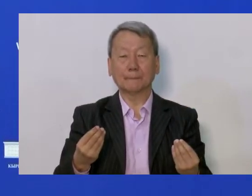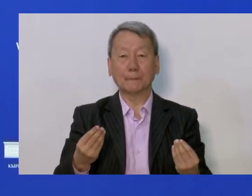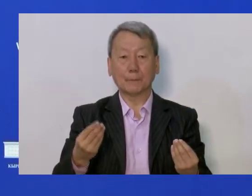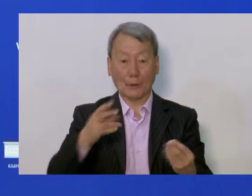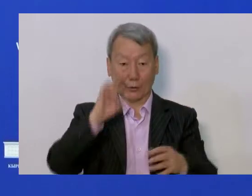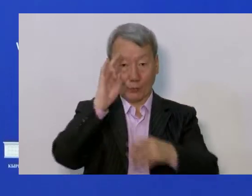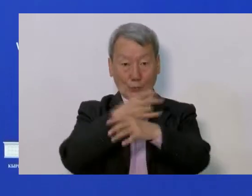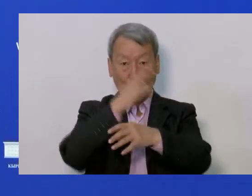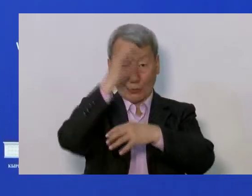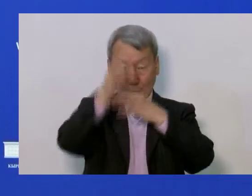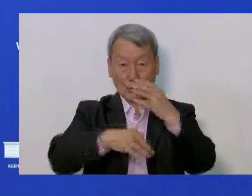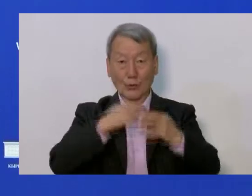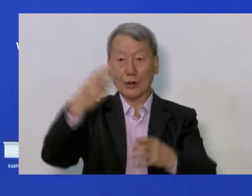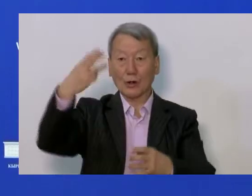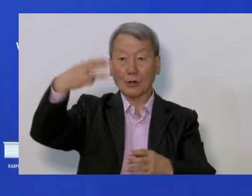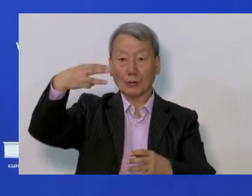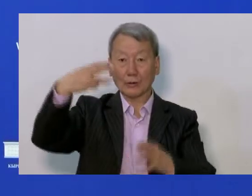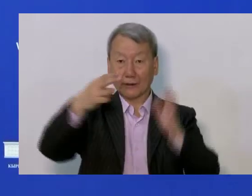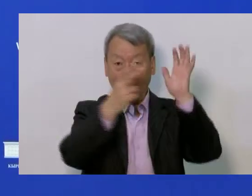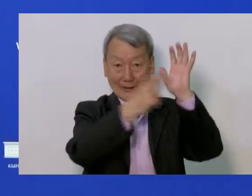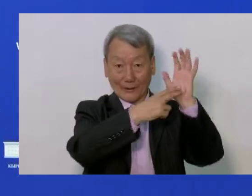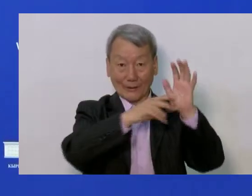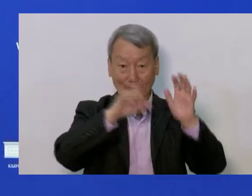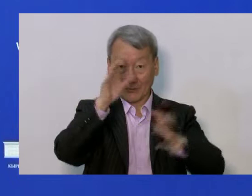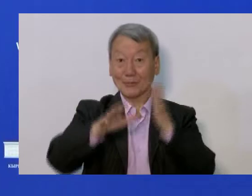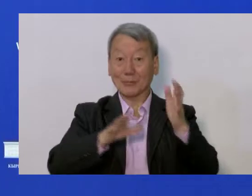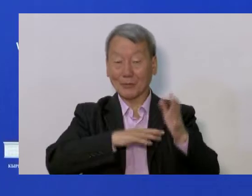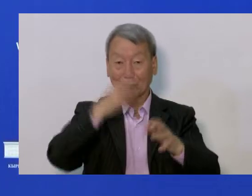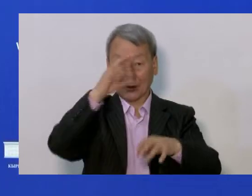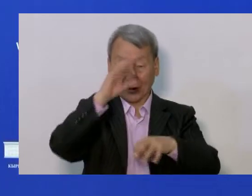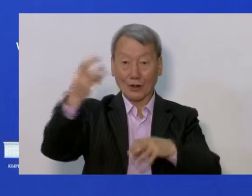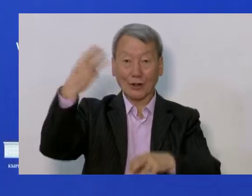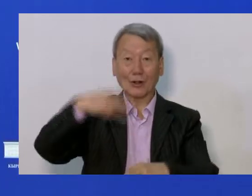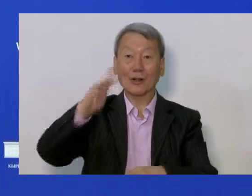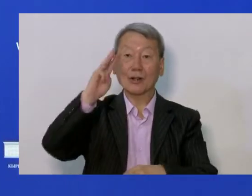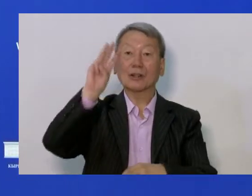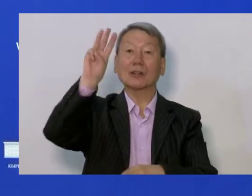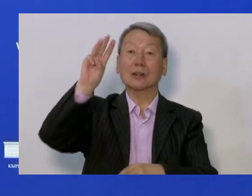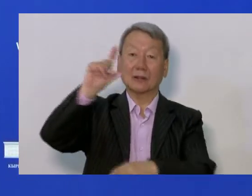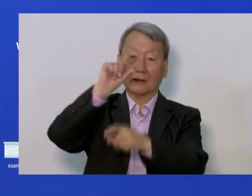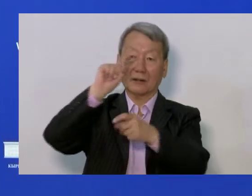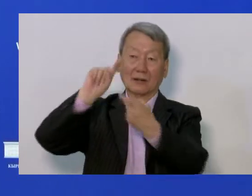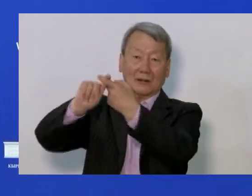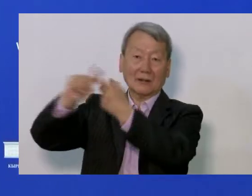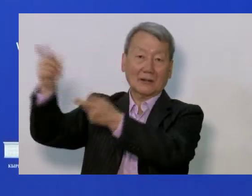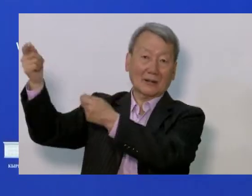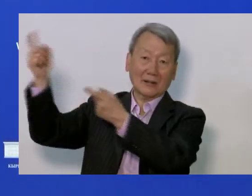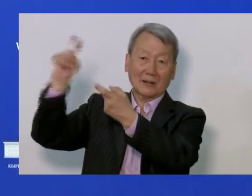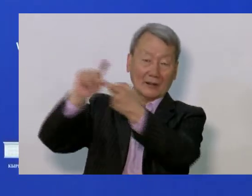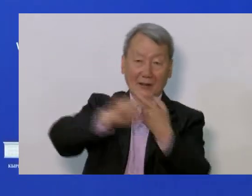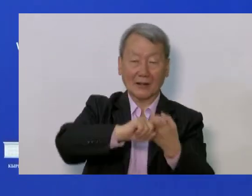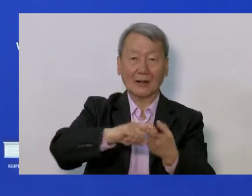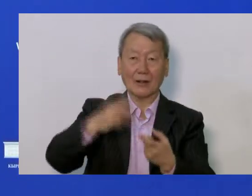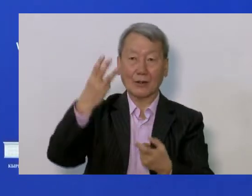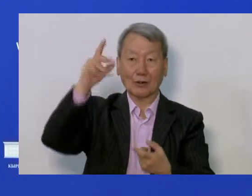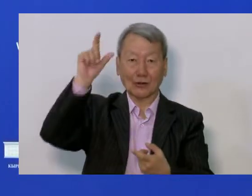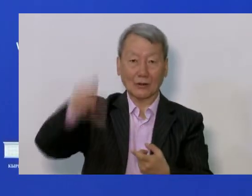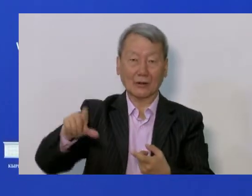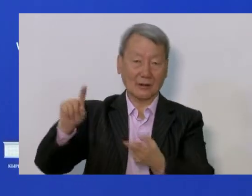өткөн суткада табылган 37 учурдун 3ү тыштан сырттан келгендер болуп атат. 3 учуру